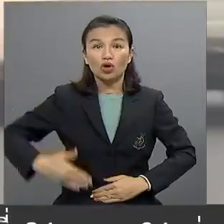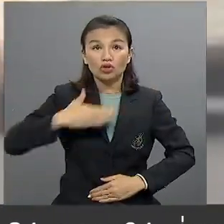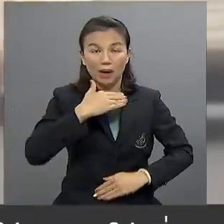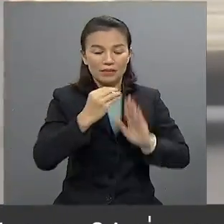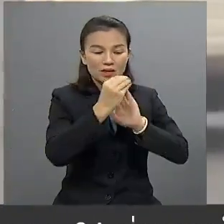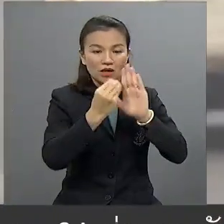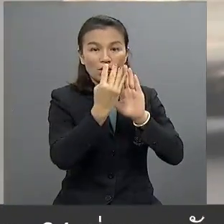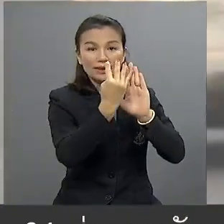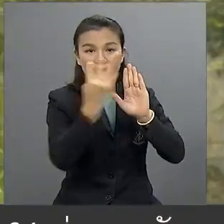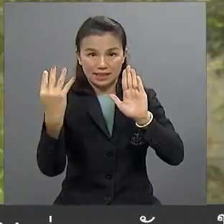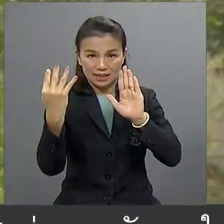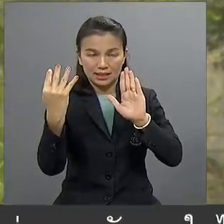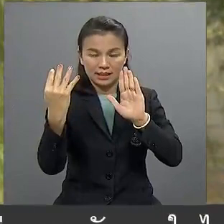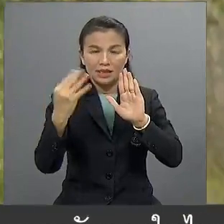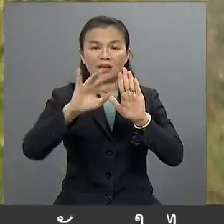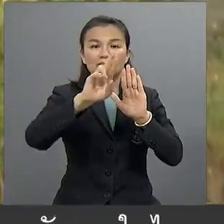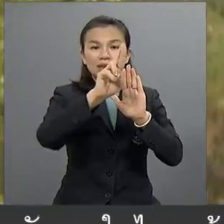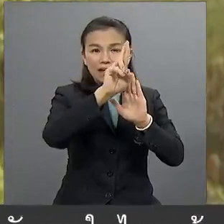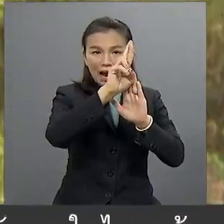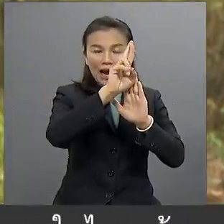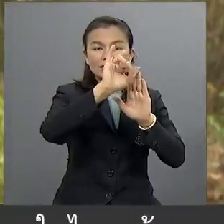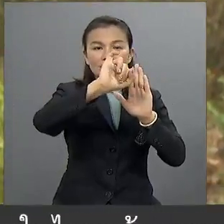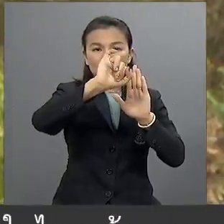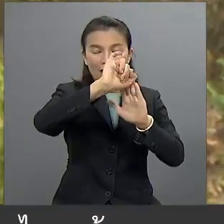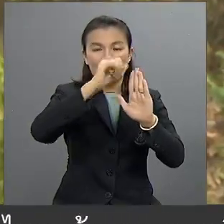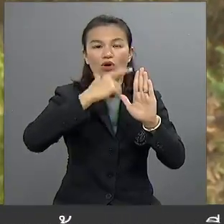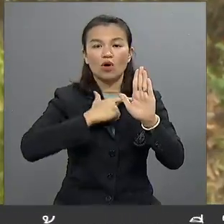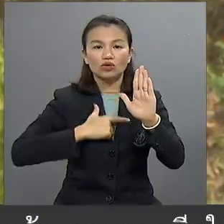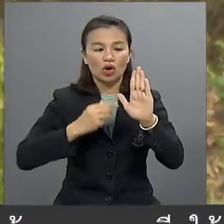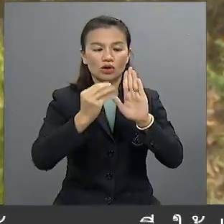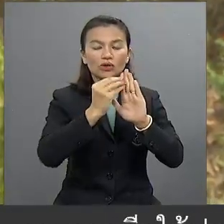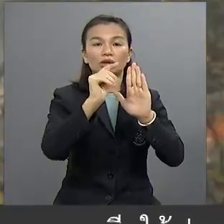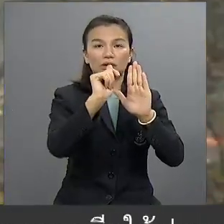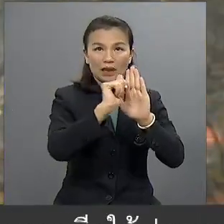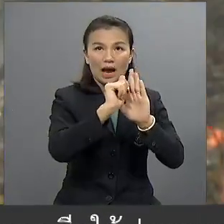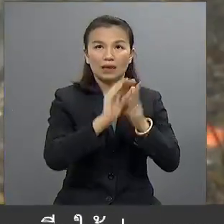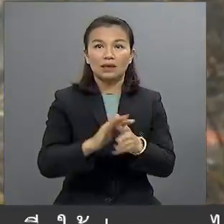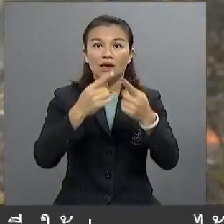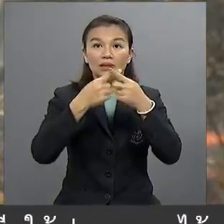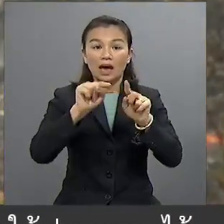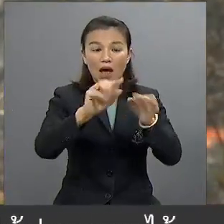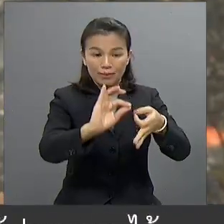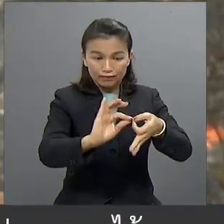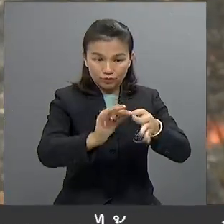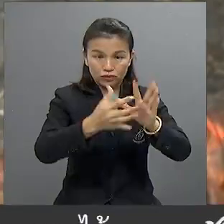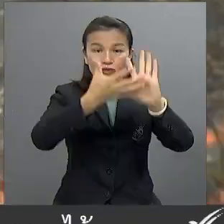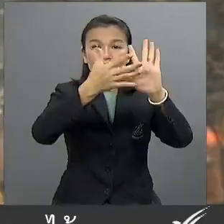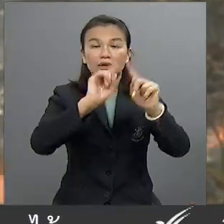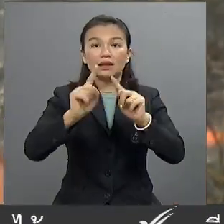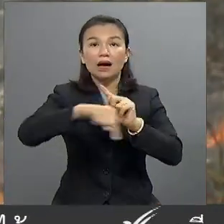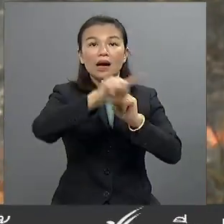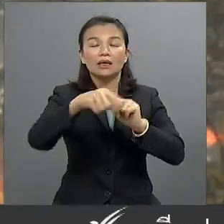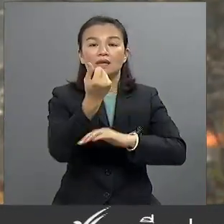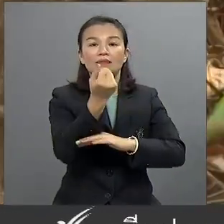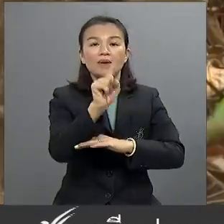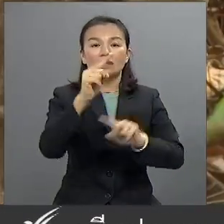นะคะก็คือเชียงรายเชียงใหม่แม่ฮ่องสอนและตากขณะที่ข้อมูลจุดความร้อนในพื้นที่ภาคเหนือล่าสุดวันที่11มีนาคมพบ